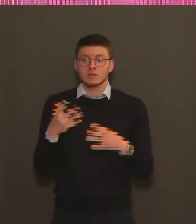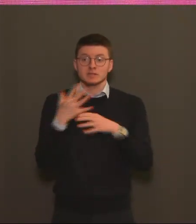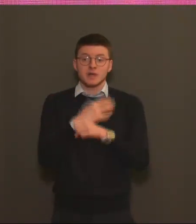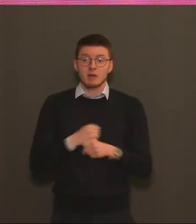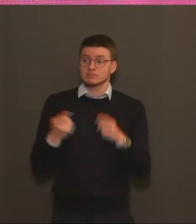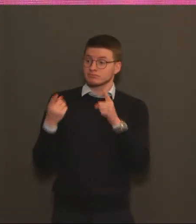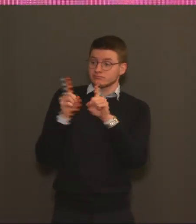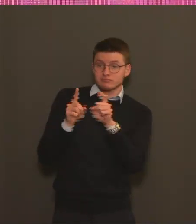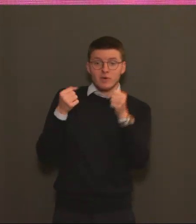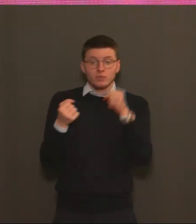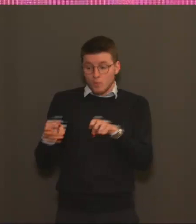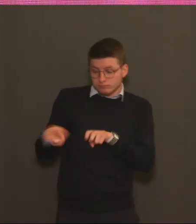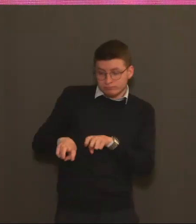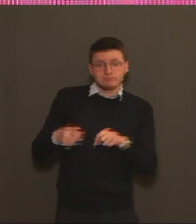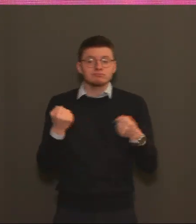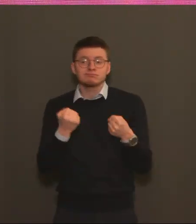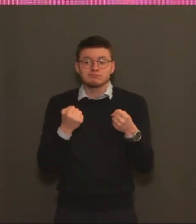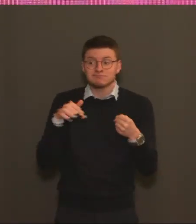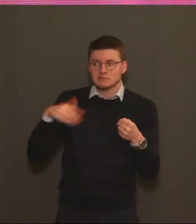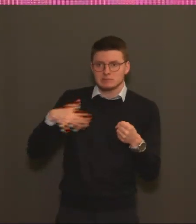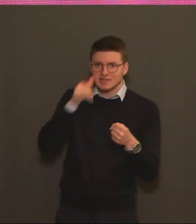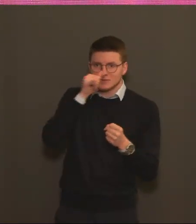openbaar vervoer.